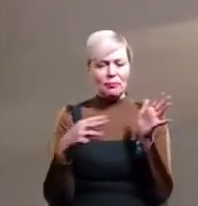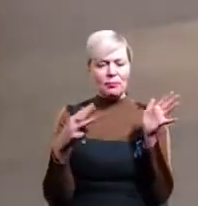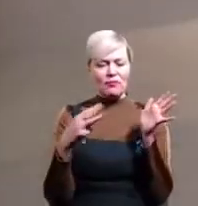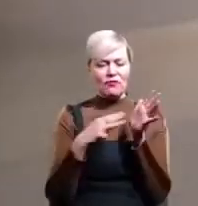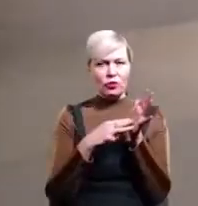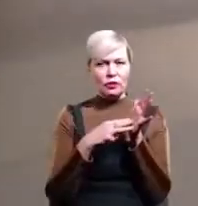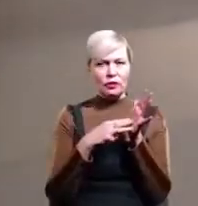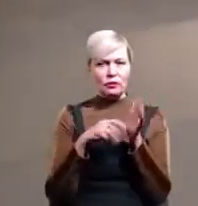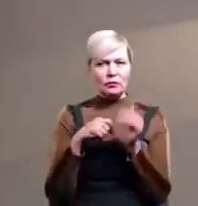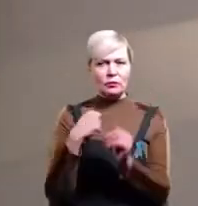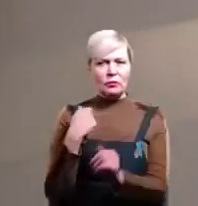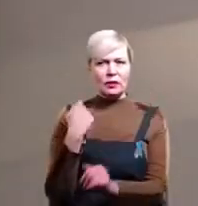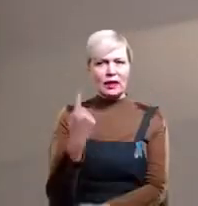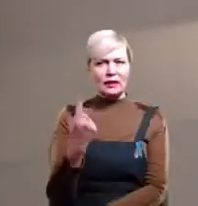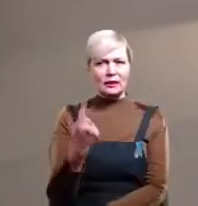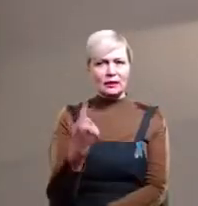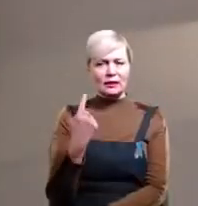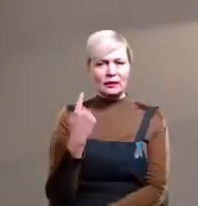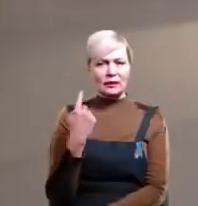шесть, восемь.